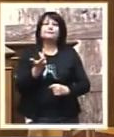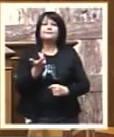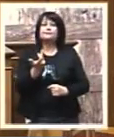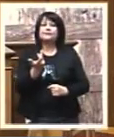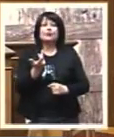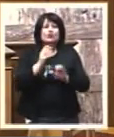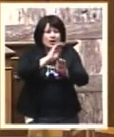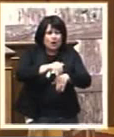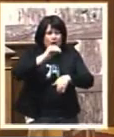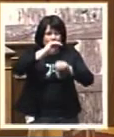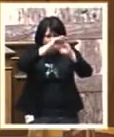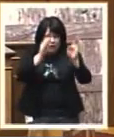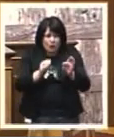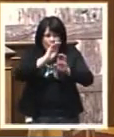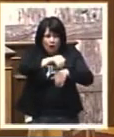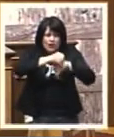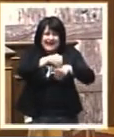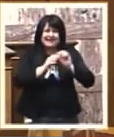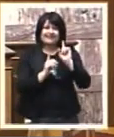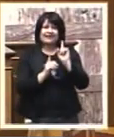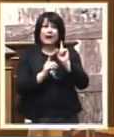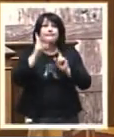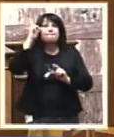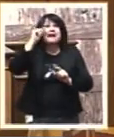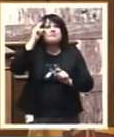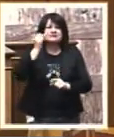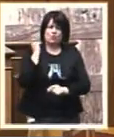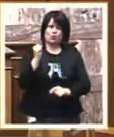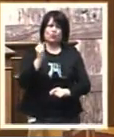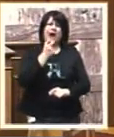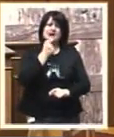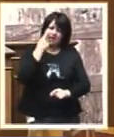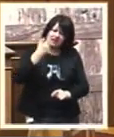τα ορυχεία, δεν θα είναι τα αυτοκίνητα, θα είναι τα πανεπιστήμια της?